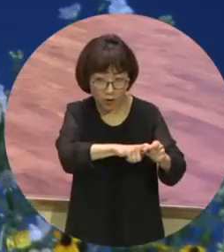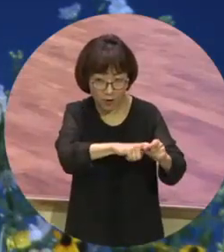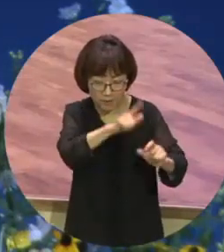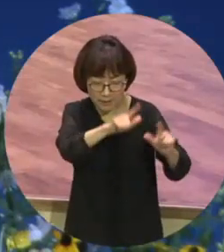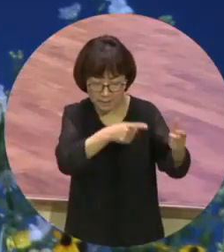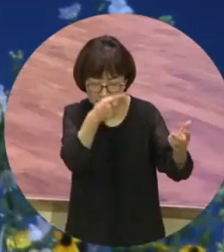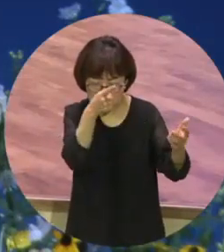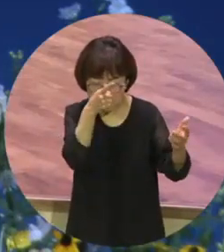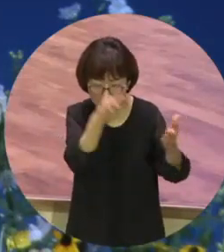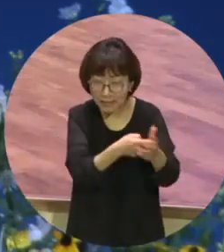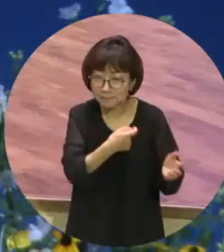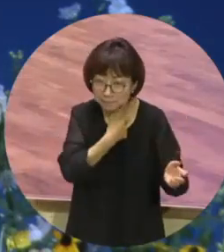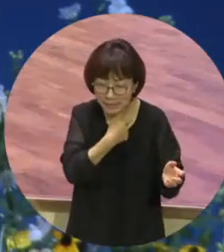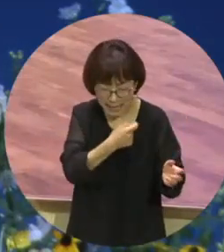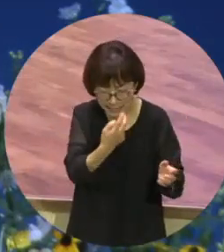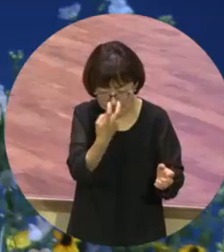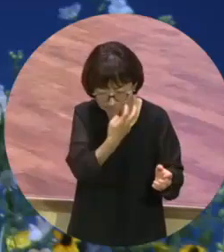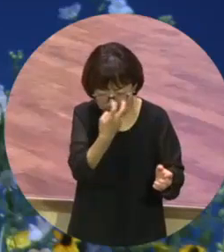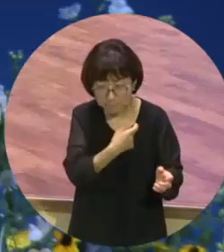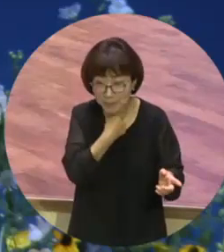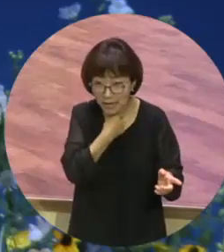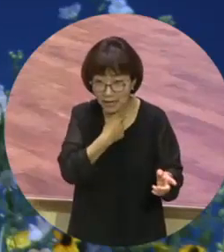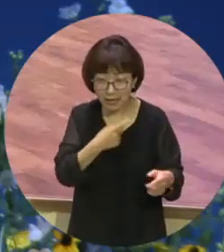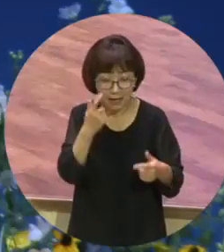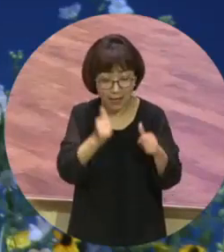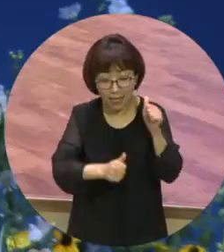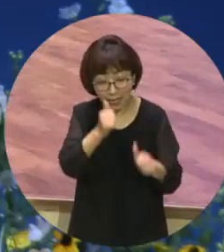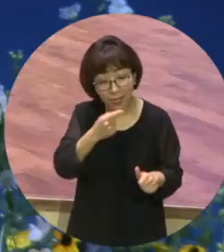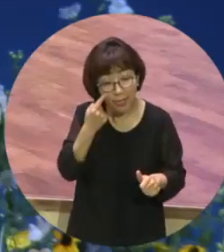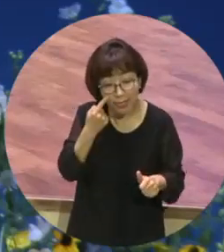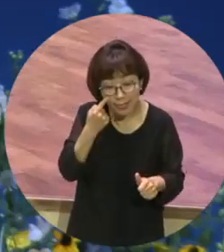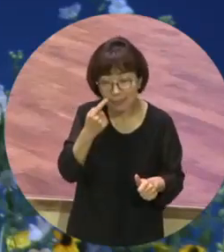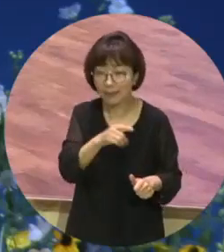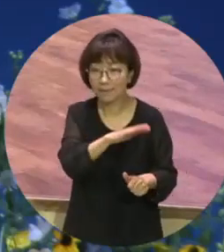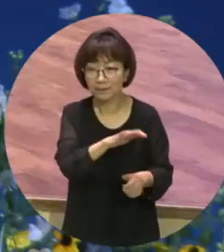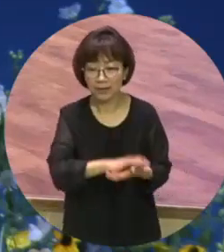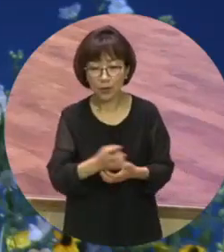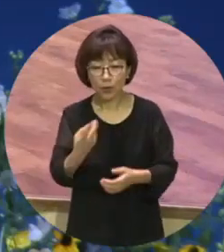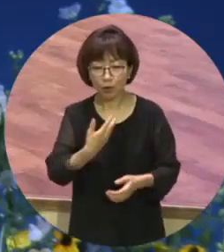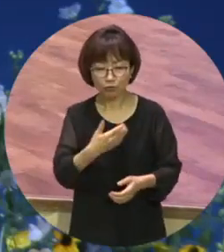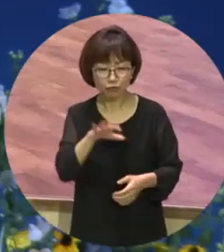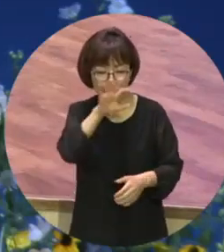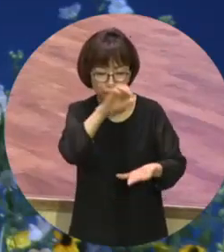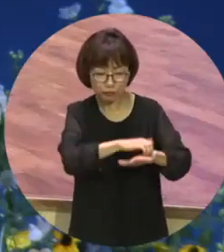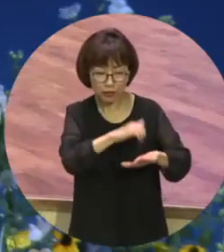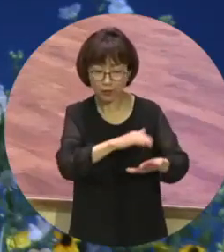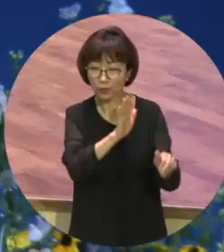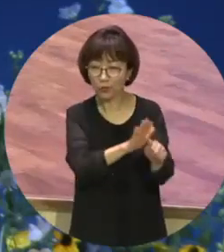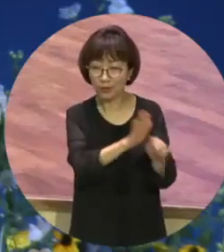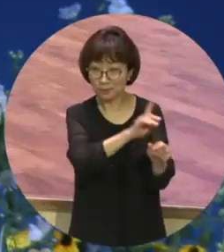영적 상태를 그렇게 진단해 보고 또 이들에게 훈련시키기 위해서